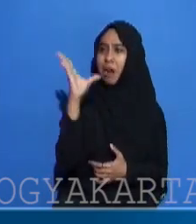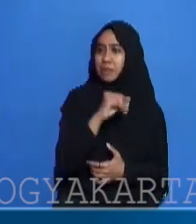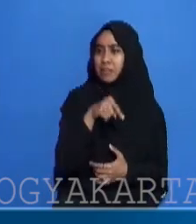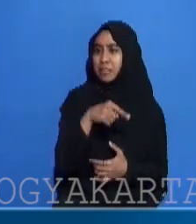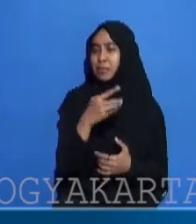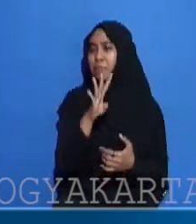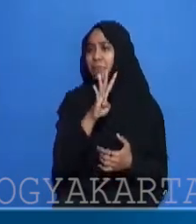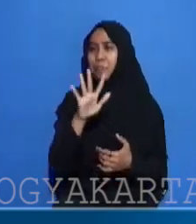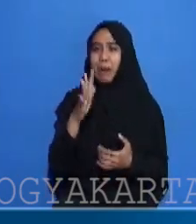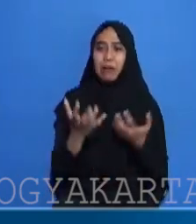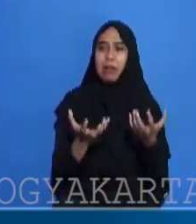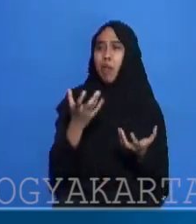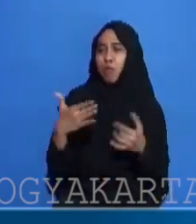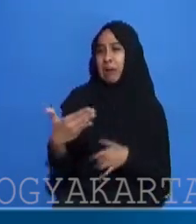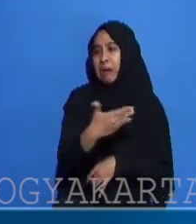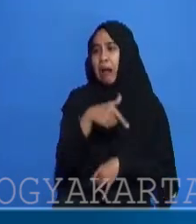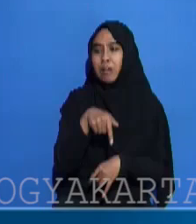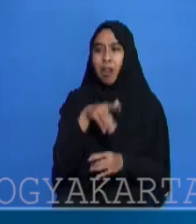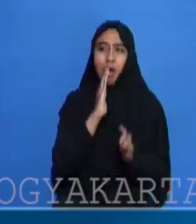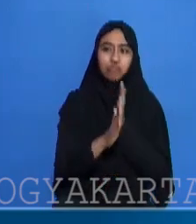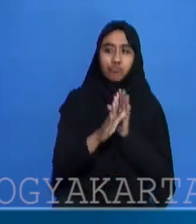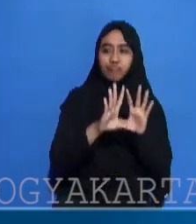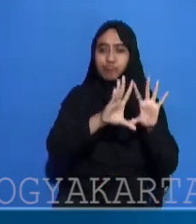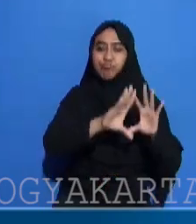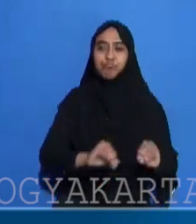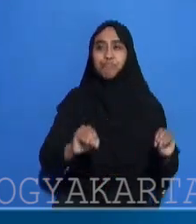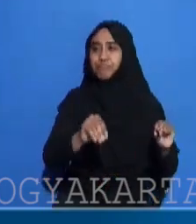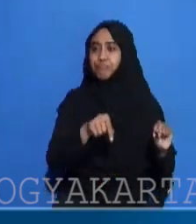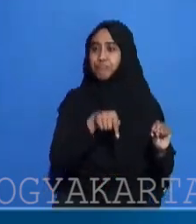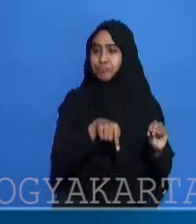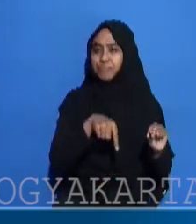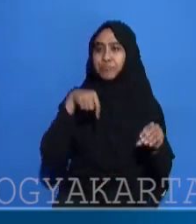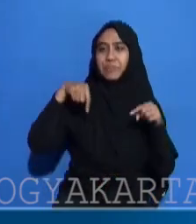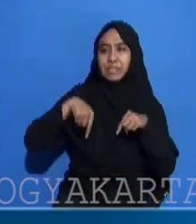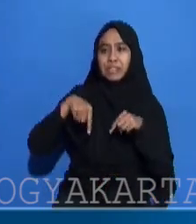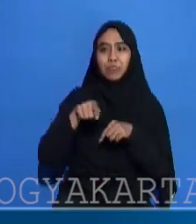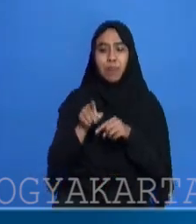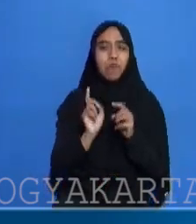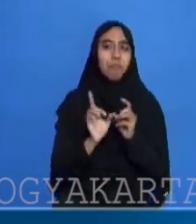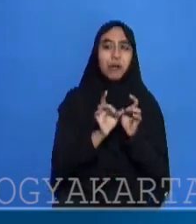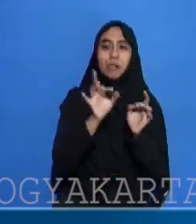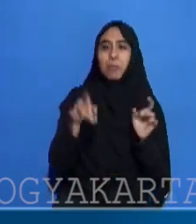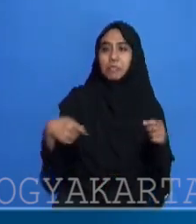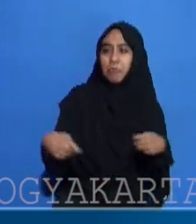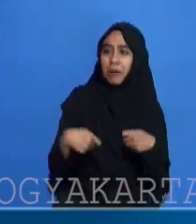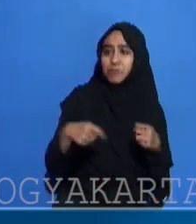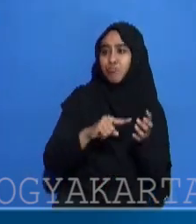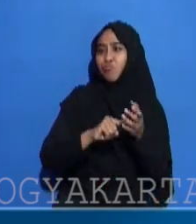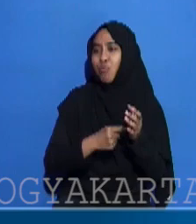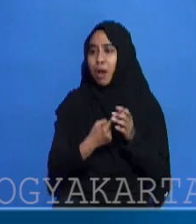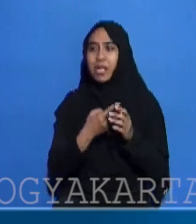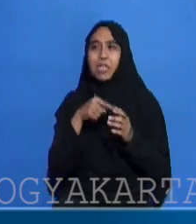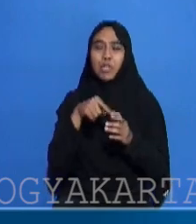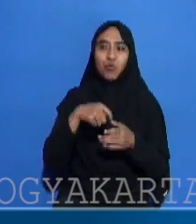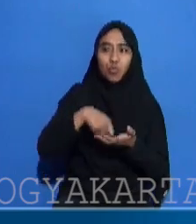ikan tawar dan laut langsung ludes. Di sini ada beragam jenis masakan, mulai sup ikan